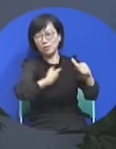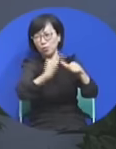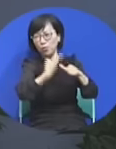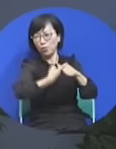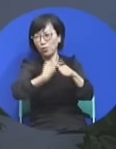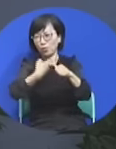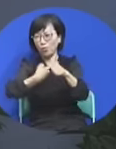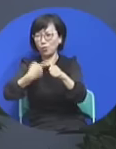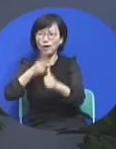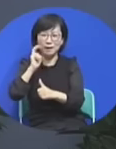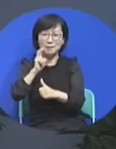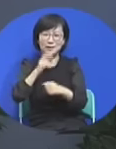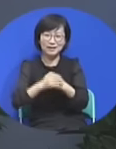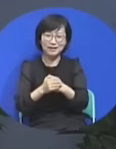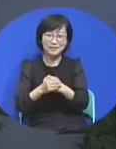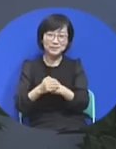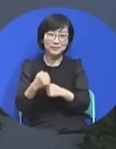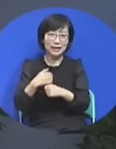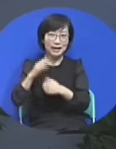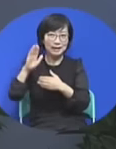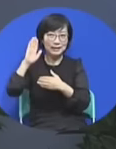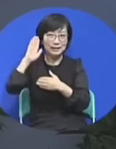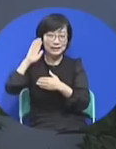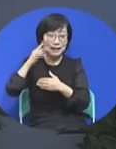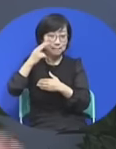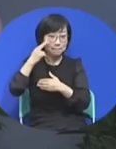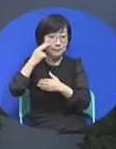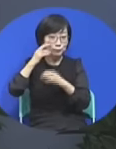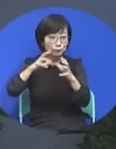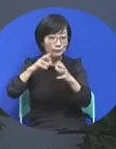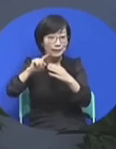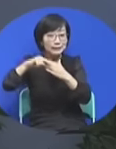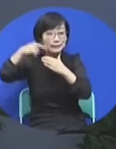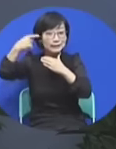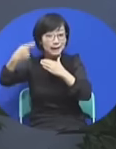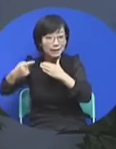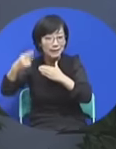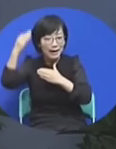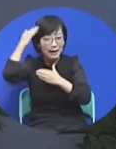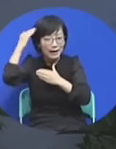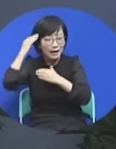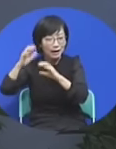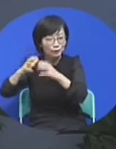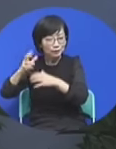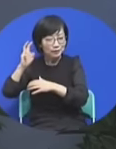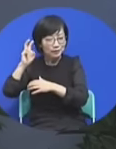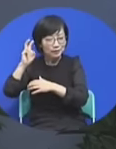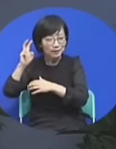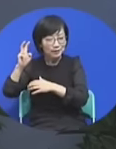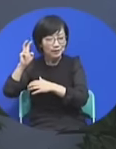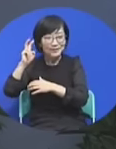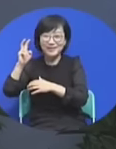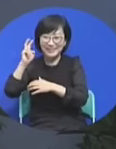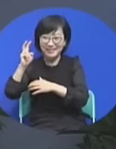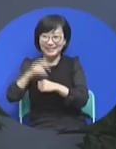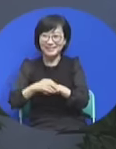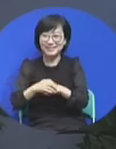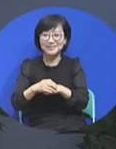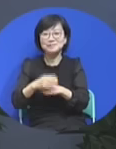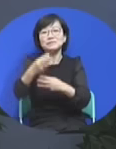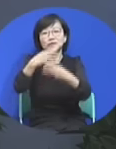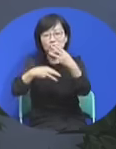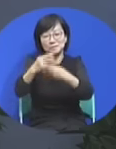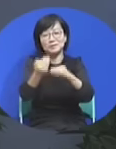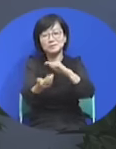Korea, other nations will be very offended. So perhaps it is Korea. 그렇다면 우리 렘넌트들이 준비해야 돼요. Then if that's the case, our remnants must